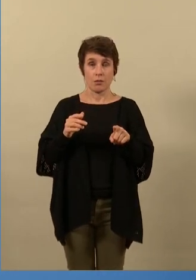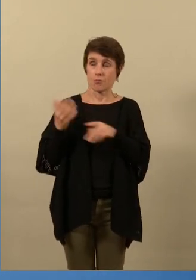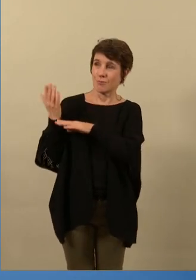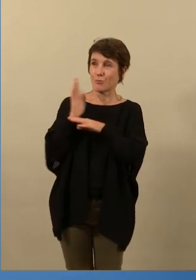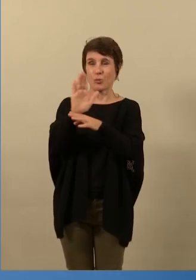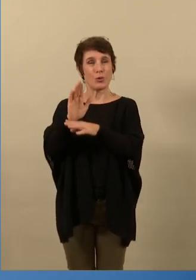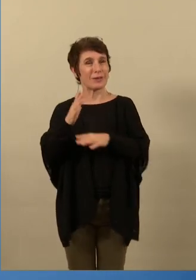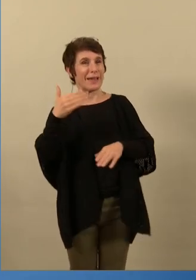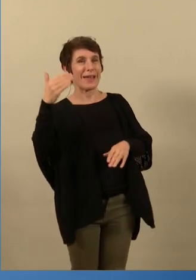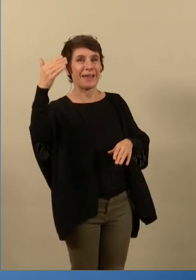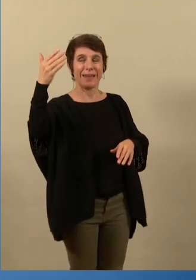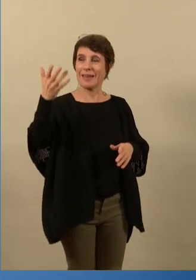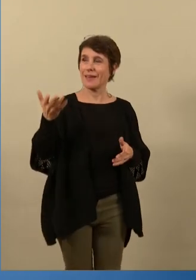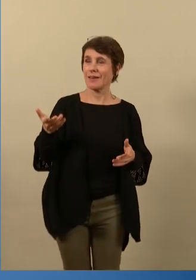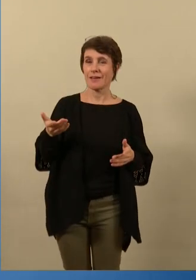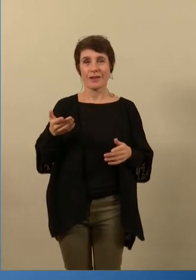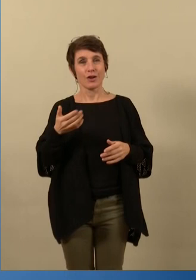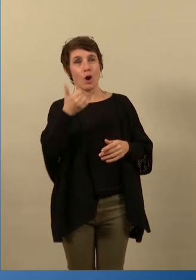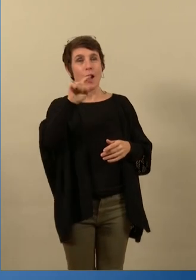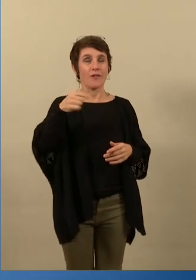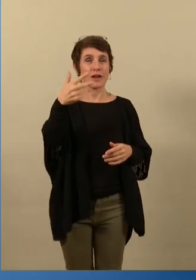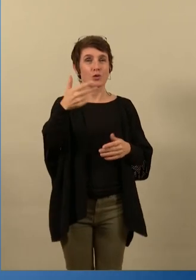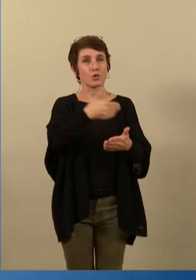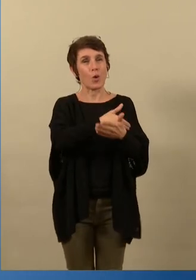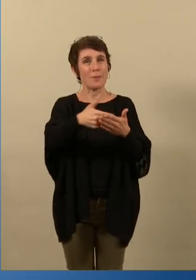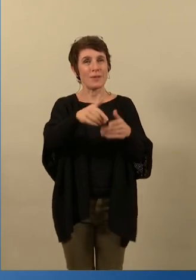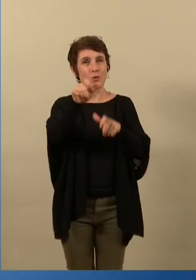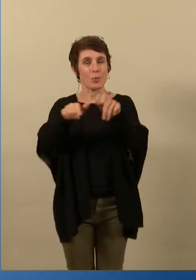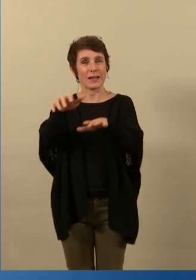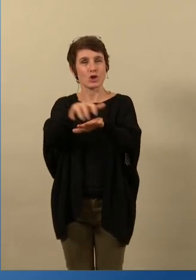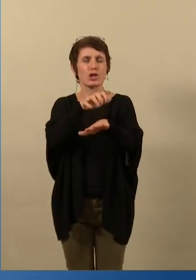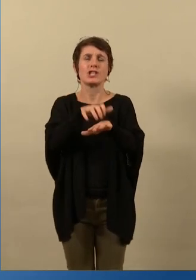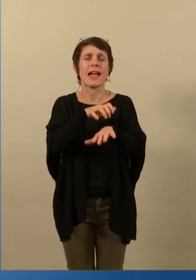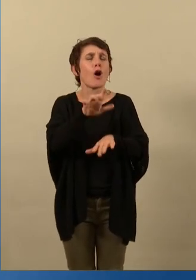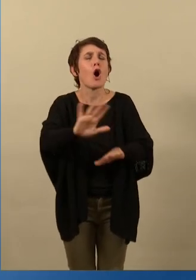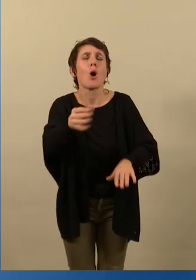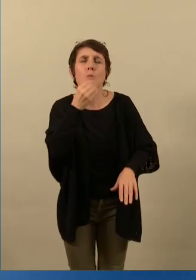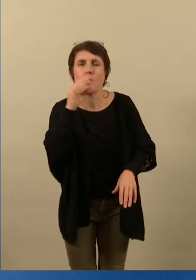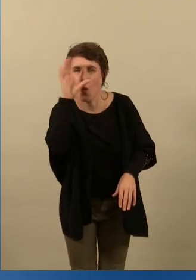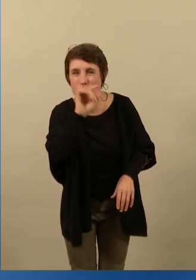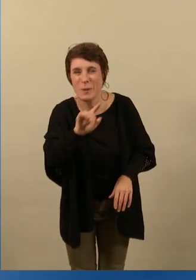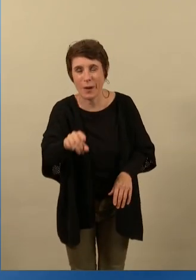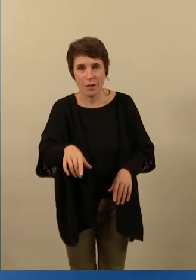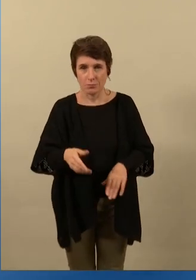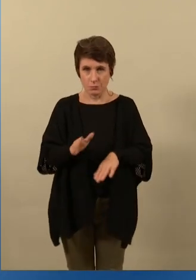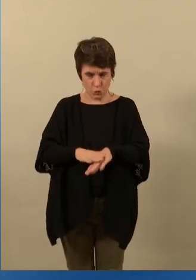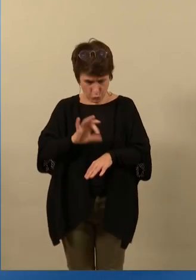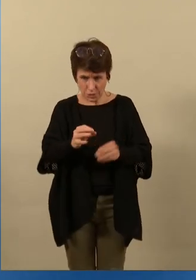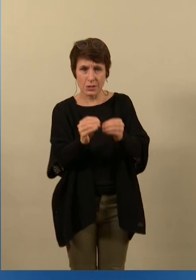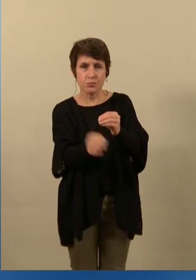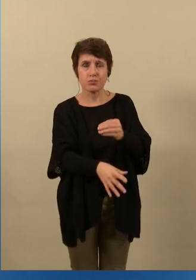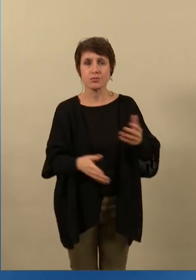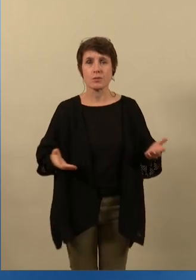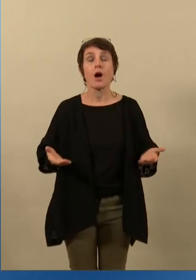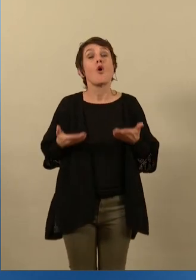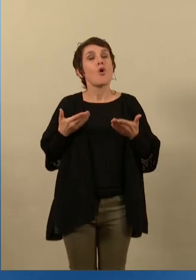au 1,3 million d'iserois qui n'ont pas été oubliés rien n'est bien sûr figé à